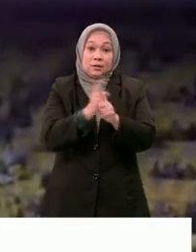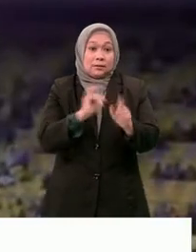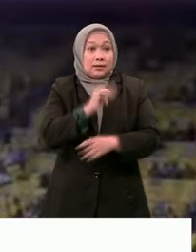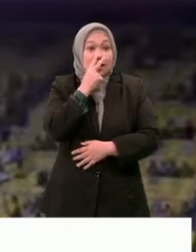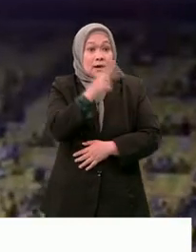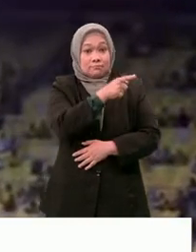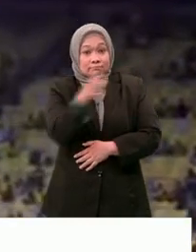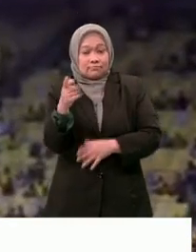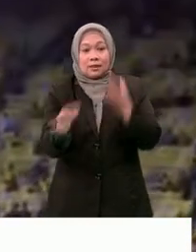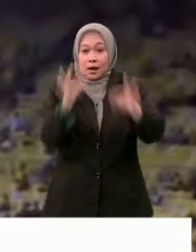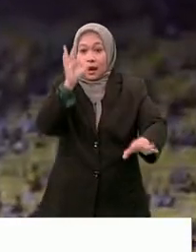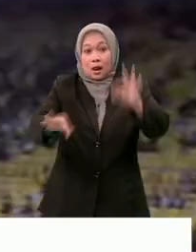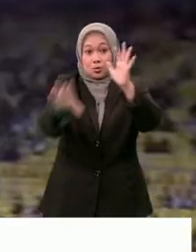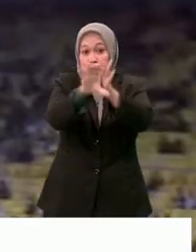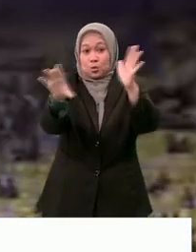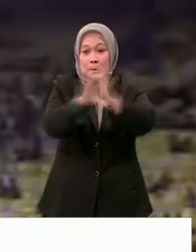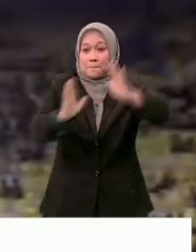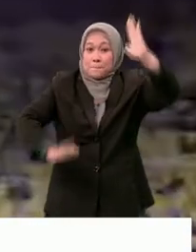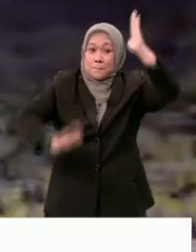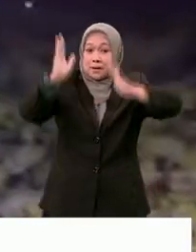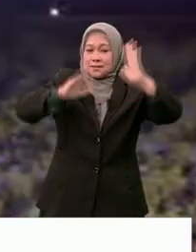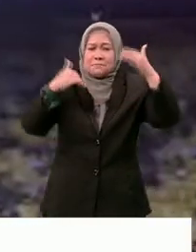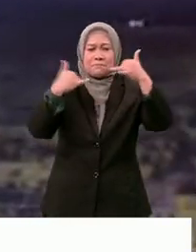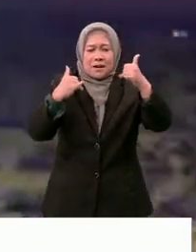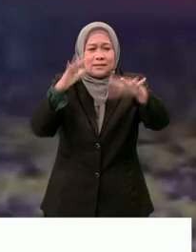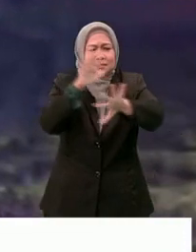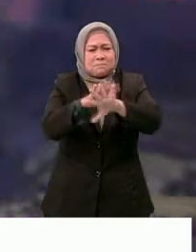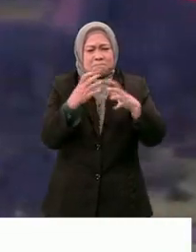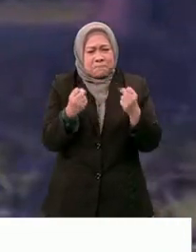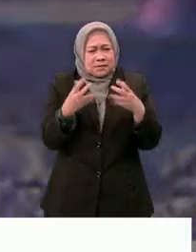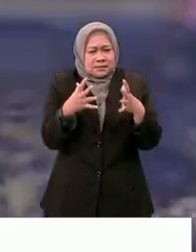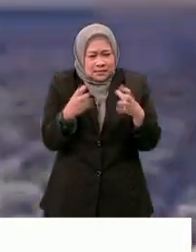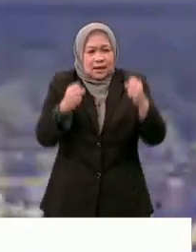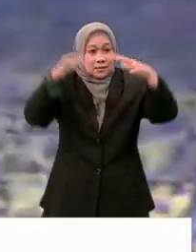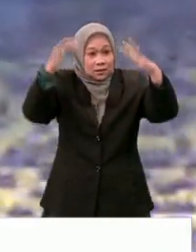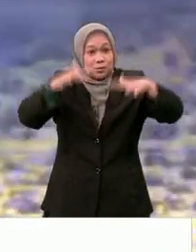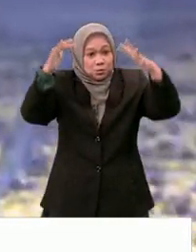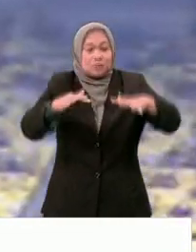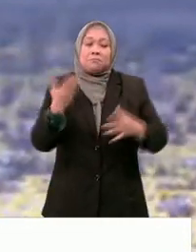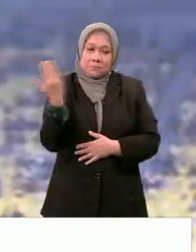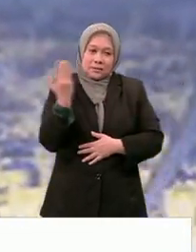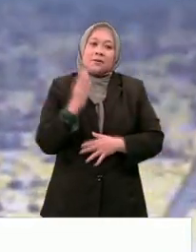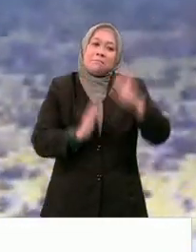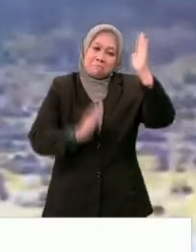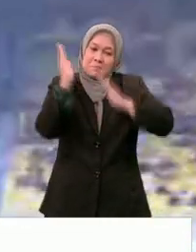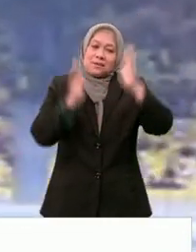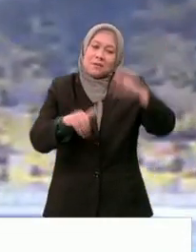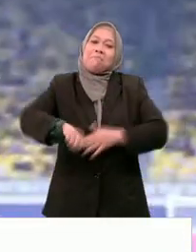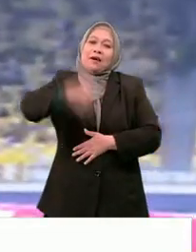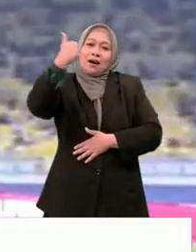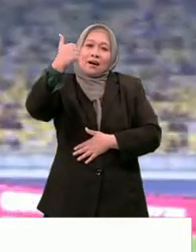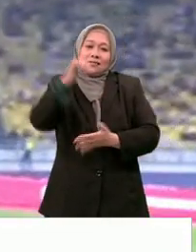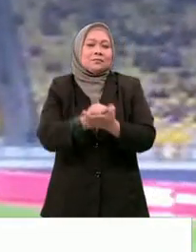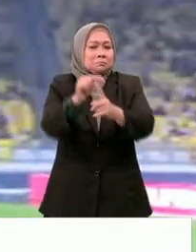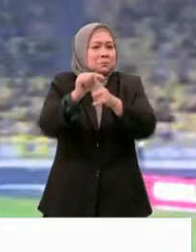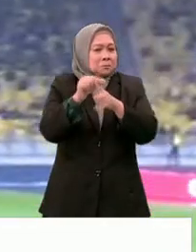lihat dari kecil, sekiranya Malaysia bermain dalam keadaan padang basah dan juga keadaan hujan, lazimnya memang Malaysia menang. Jadi saya